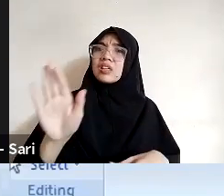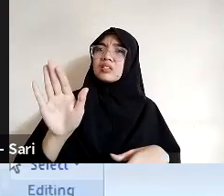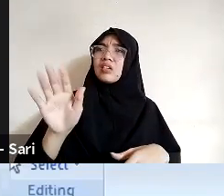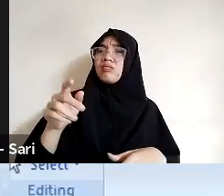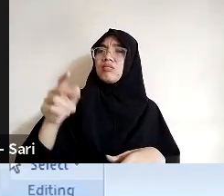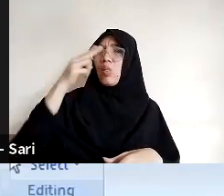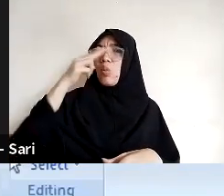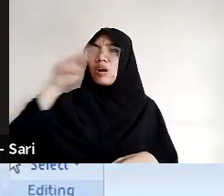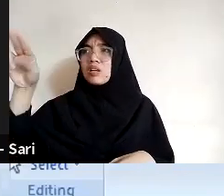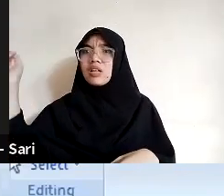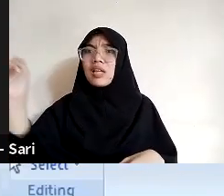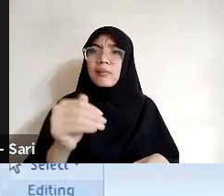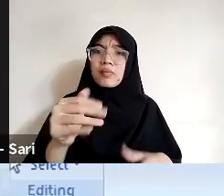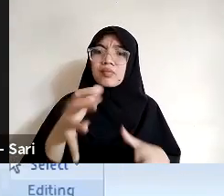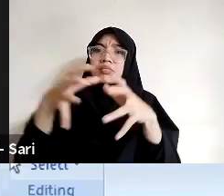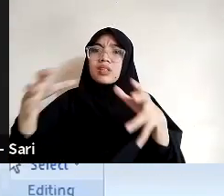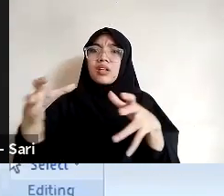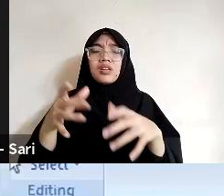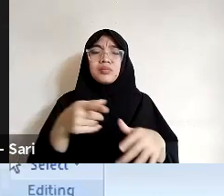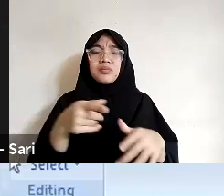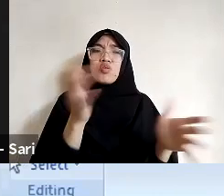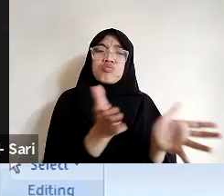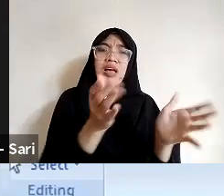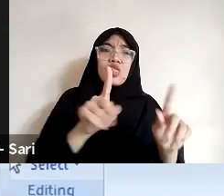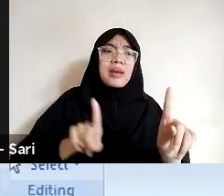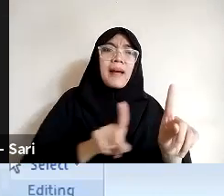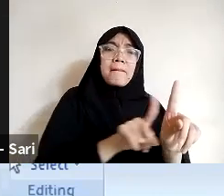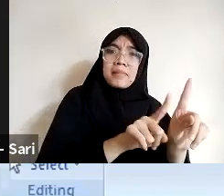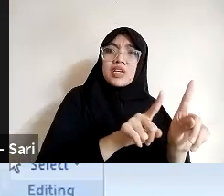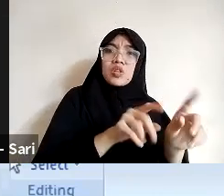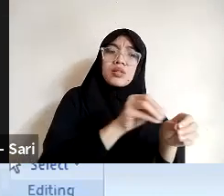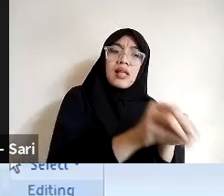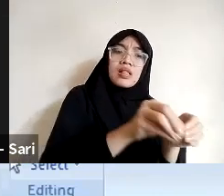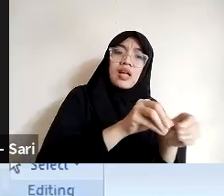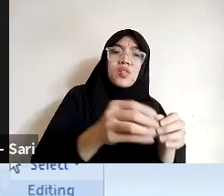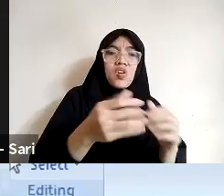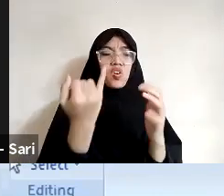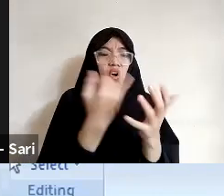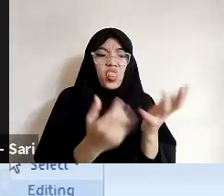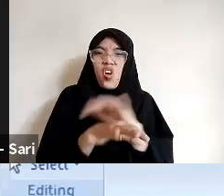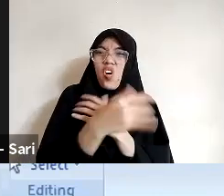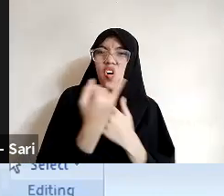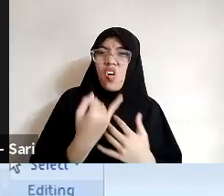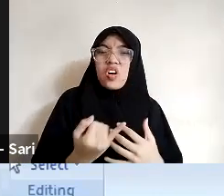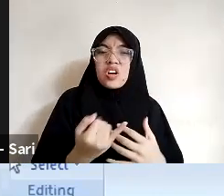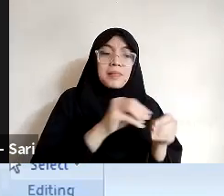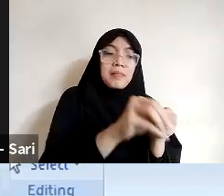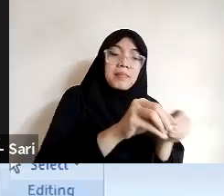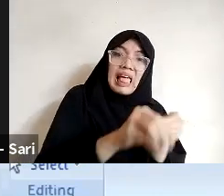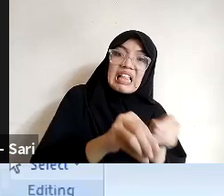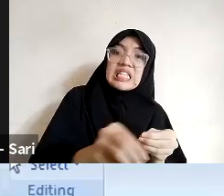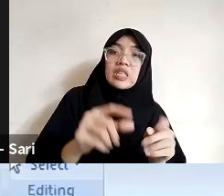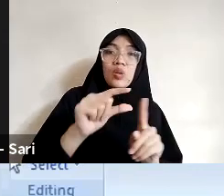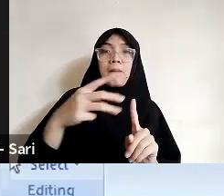itu lebih besar daripada kemudian dia mendampingi, rela mendampingi, kotor-kotor mendampingi petani, peternak gitu.